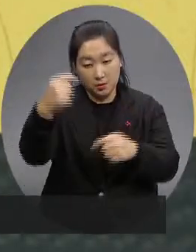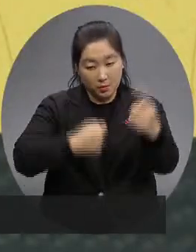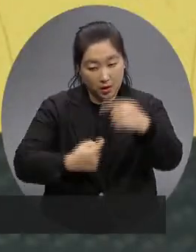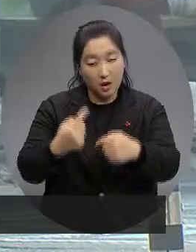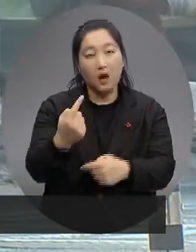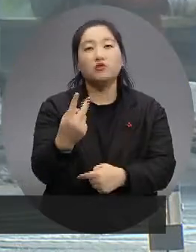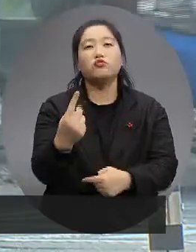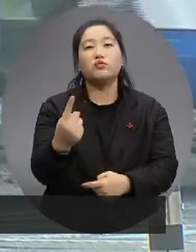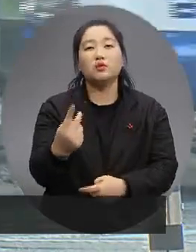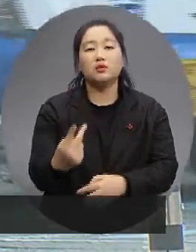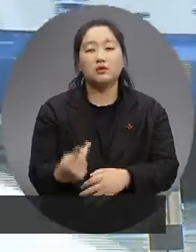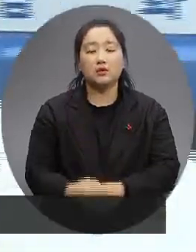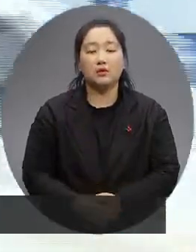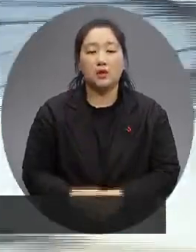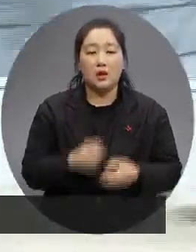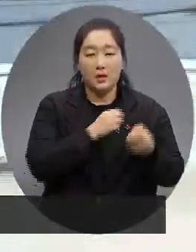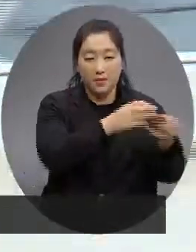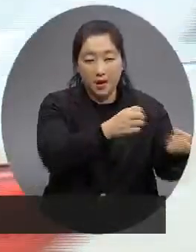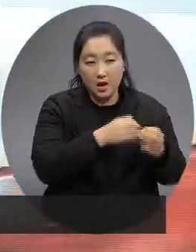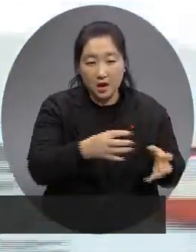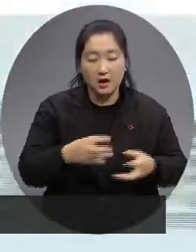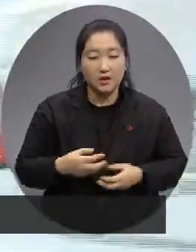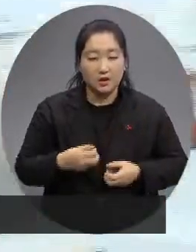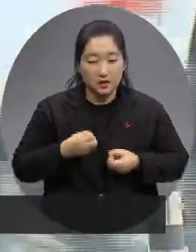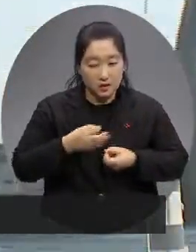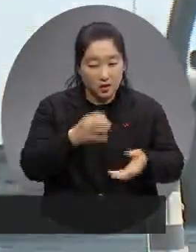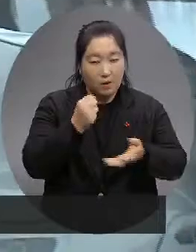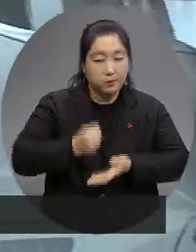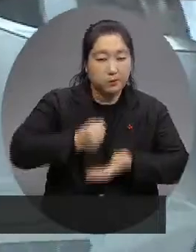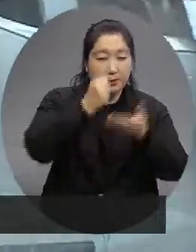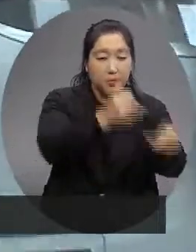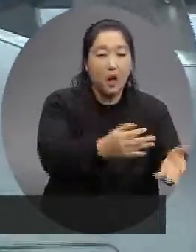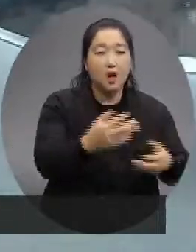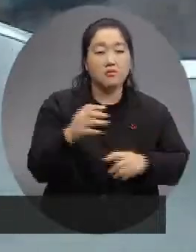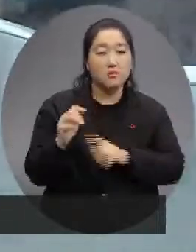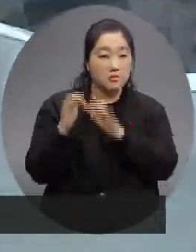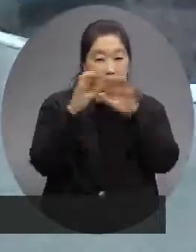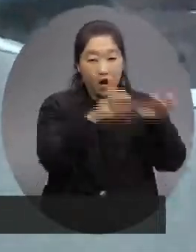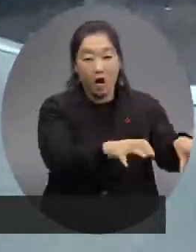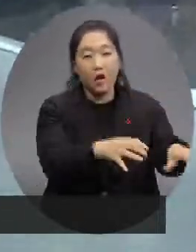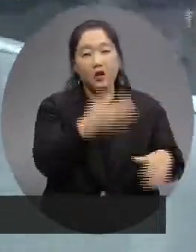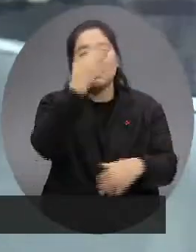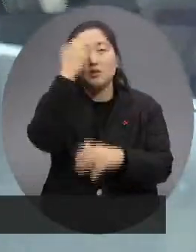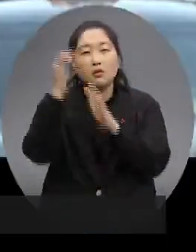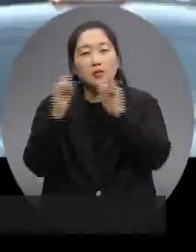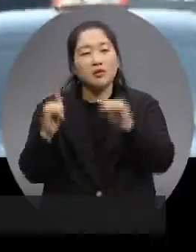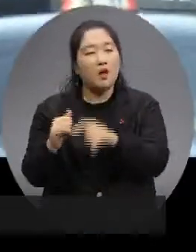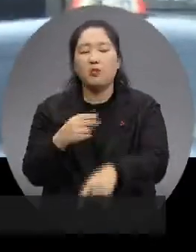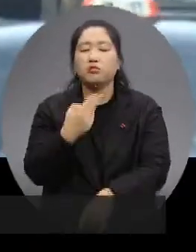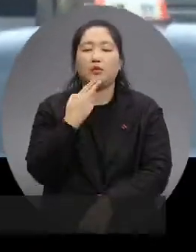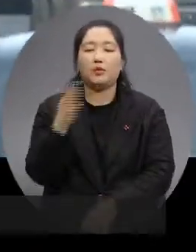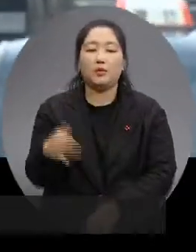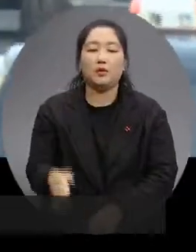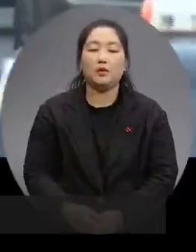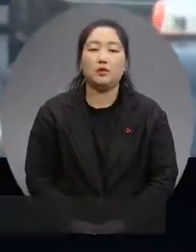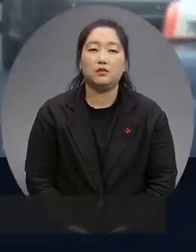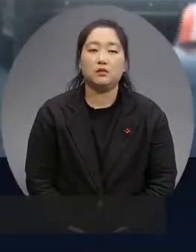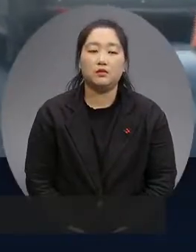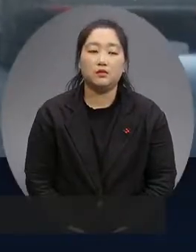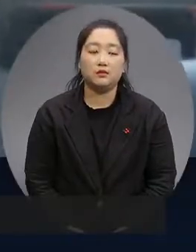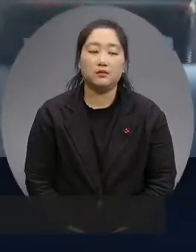수준. 배달과 택배로 인력이 몰리고 민원도 많아 젊은 층은 꺼립니다. 또 한